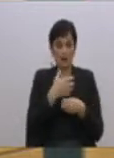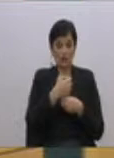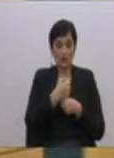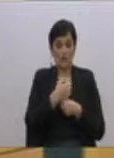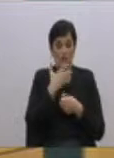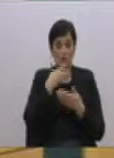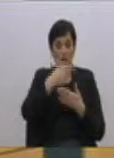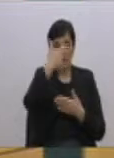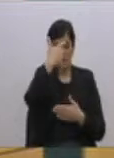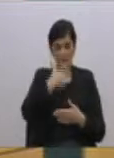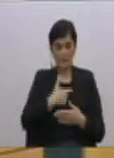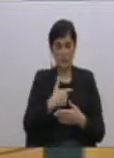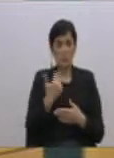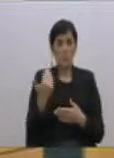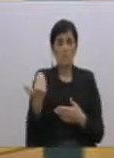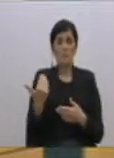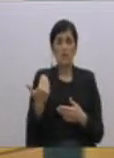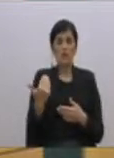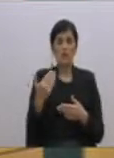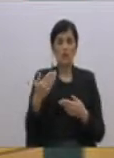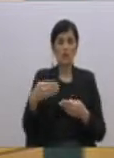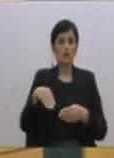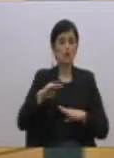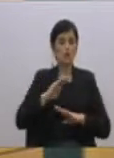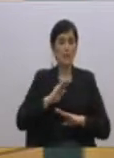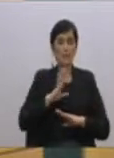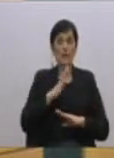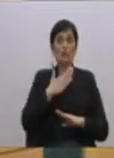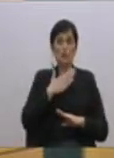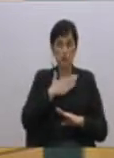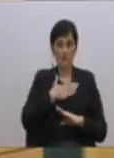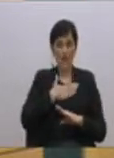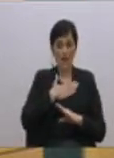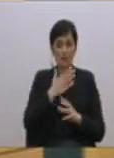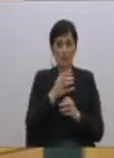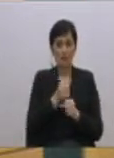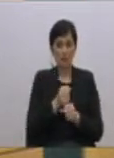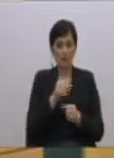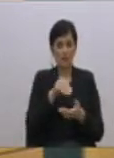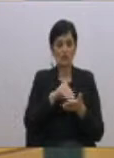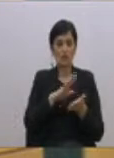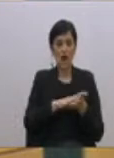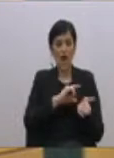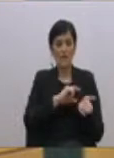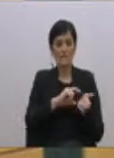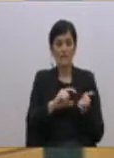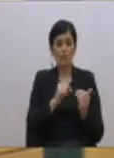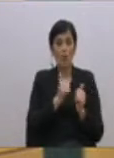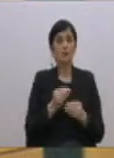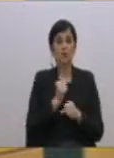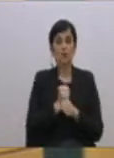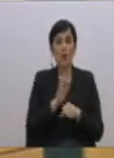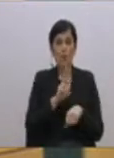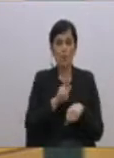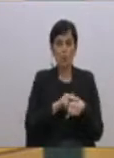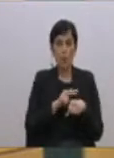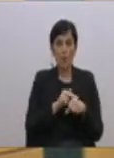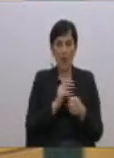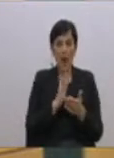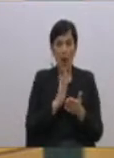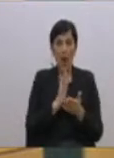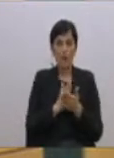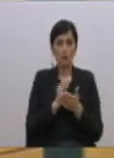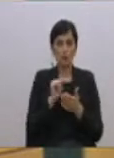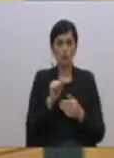ანუ მათი მხრიდან ეს ასე ვთქვათ შემოთავაზება არ ყოფილა, ჩვენ ვერ შევიზღუდეთ და ჩავწეროთ რომ ვთქვათ ყოველდღიურად რომ არ გააკეთო. არსებობდა თეორიულად